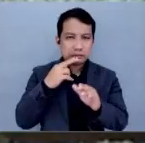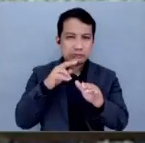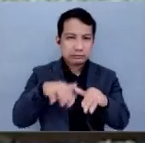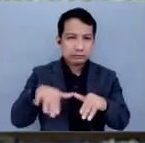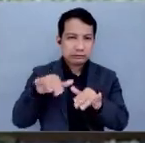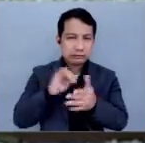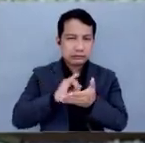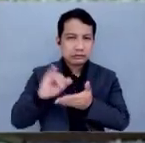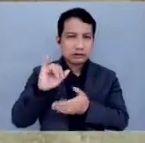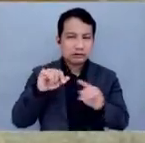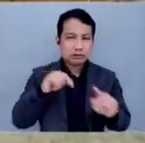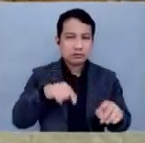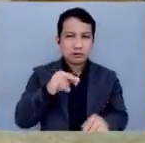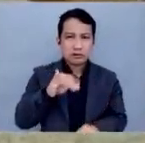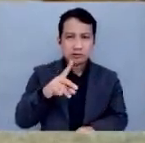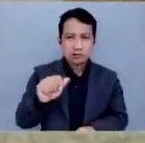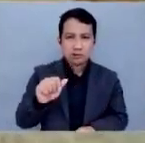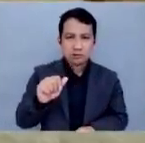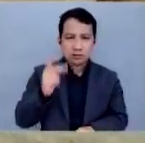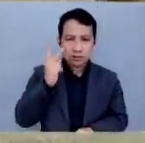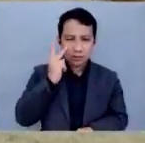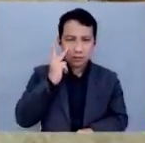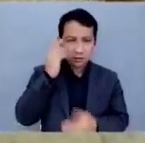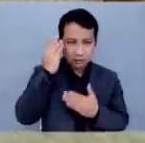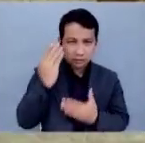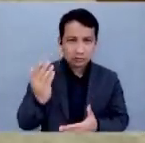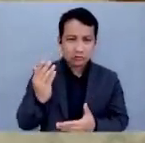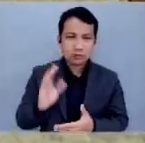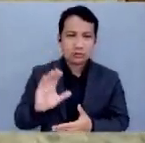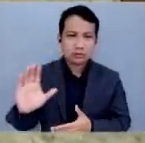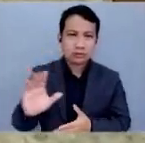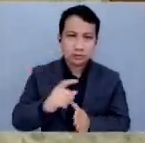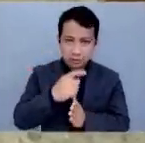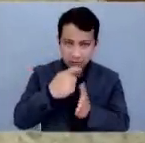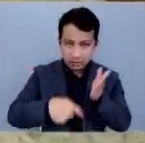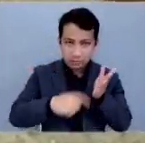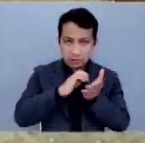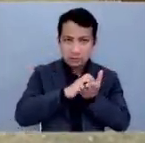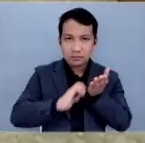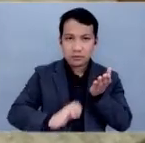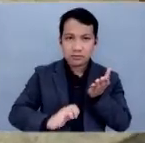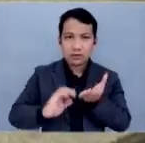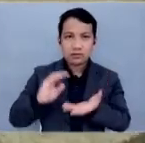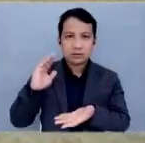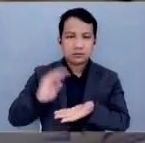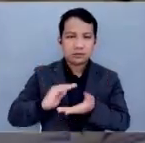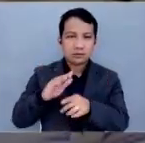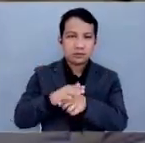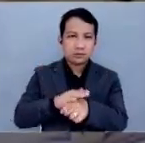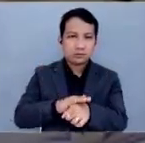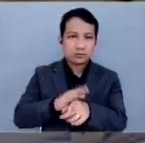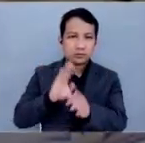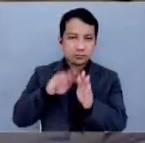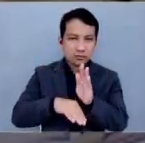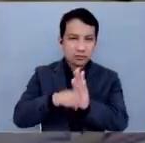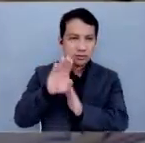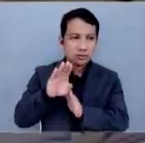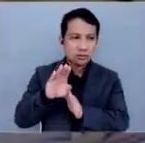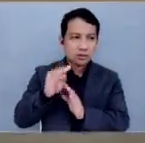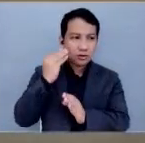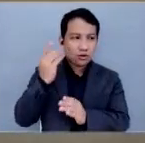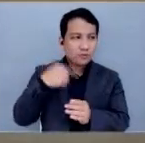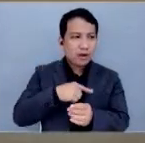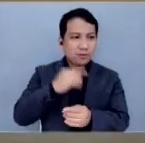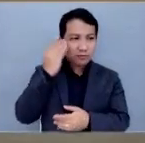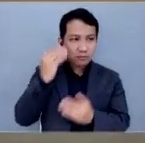sa sinasaalang-alang ng tariff cut ang pagpapabagal sa inflation. Pero ang grupong Bantay Bigas